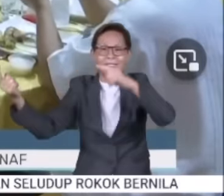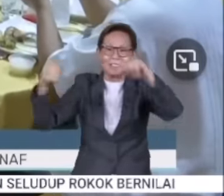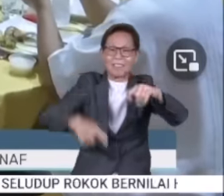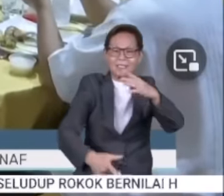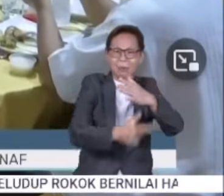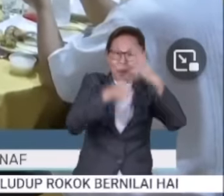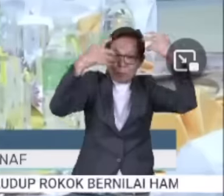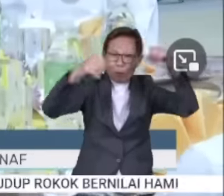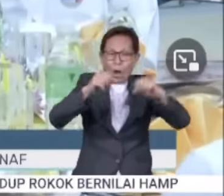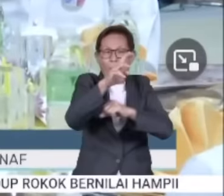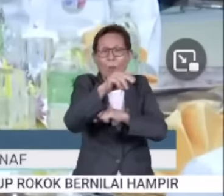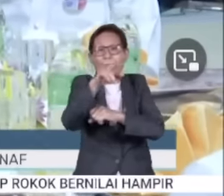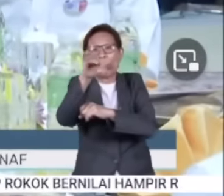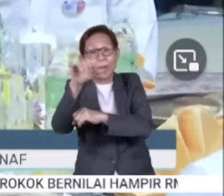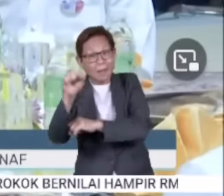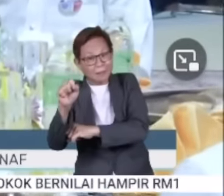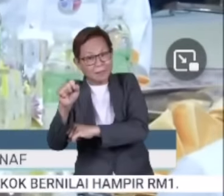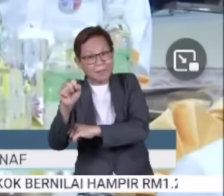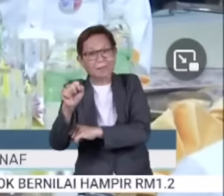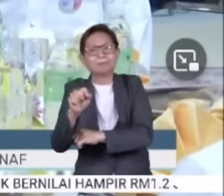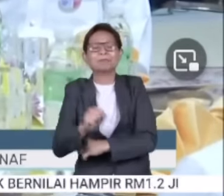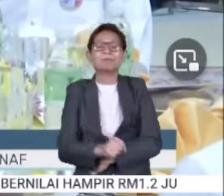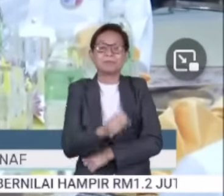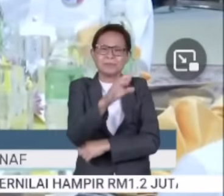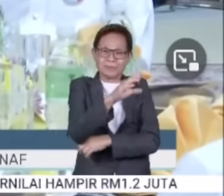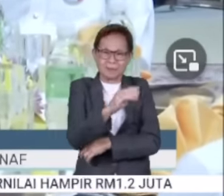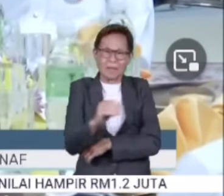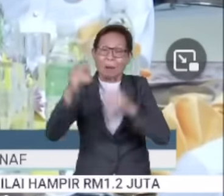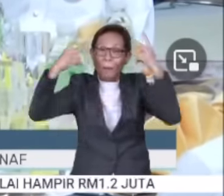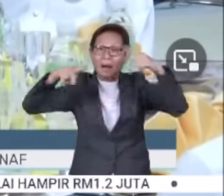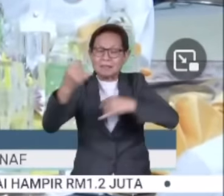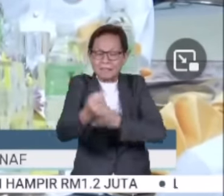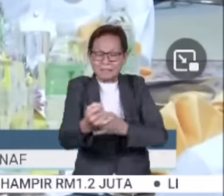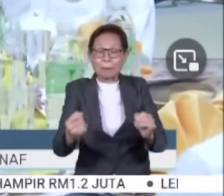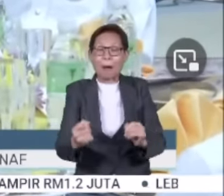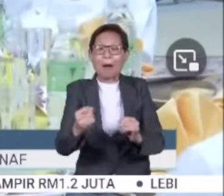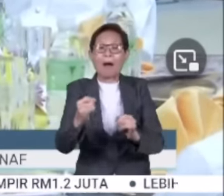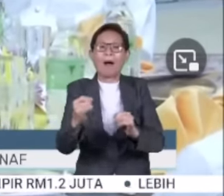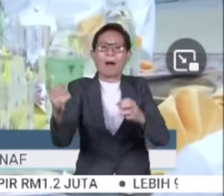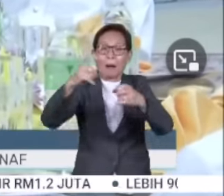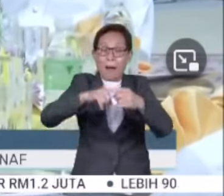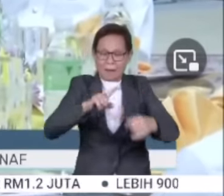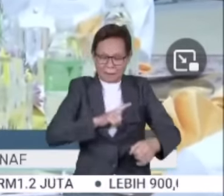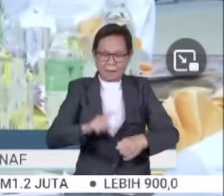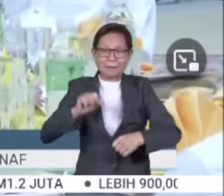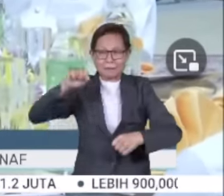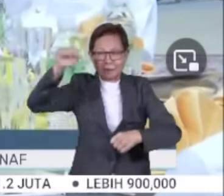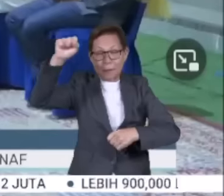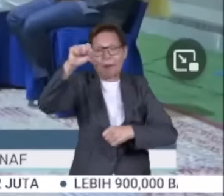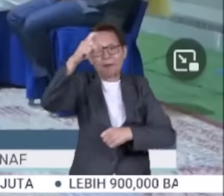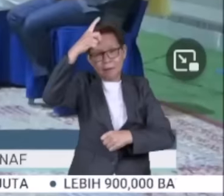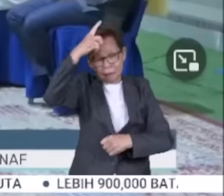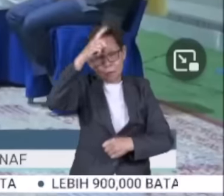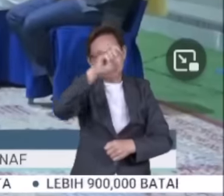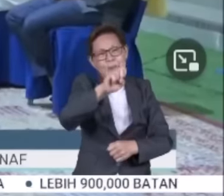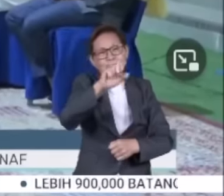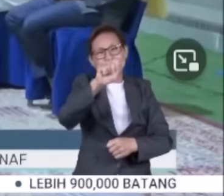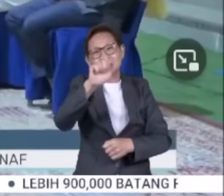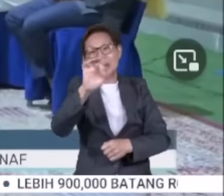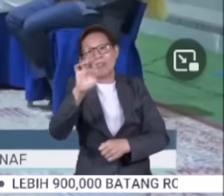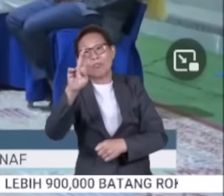timbalan yang dipertua MUIS Ustaz Malai Ali Malai Ahmad, Pengarah Jabatan Hal Ehwal Agama Islam Negeri Sabah Dato' Saiful Zaman